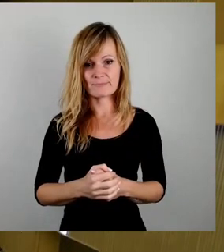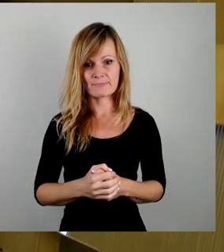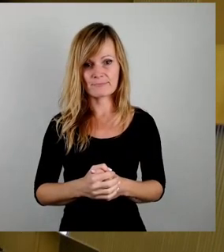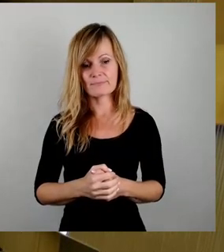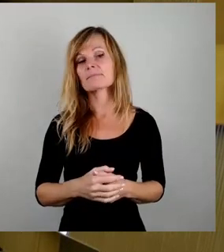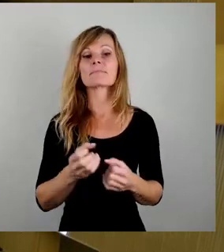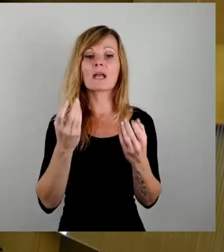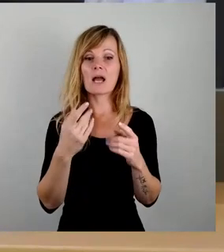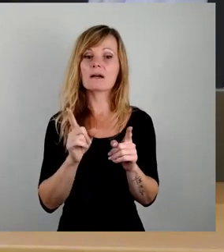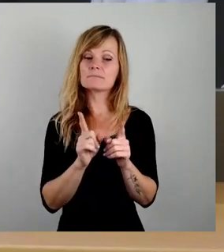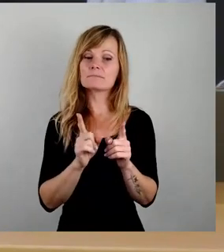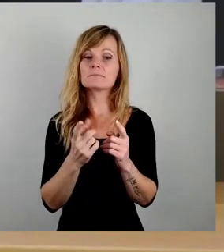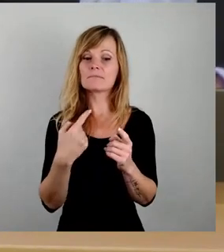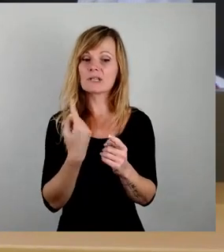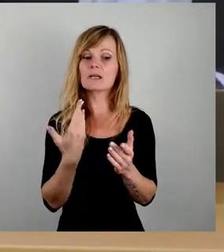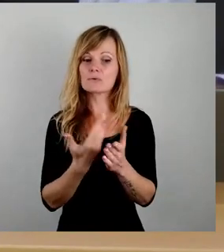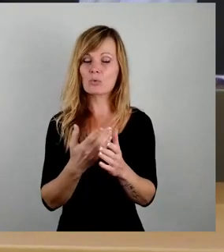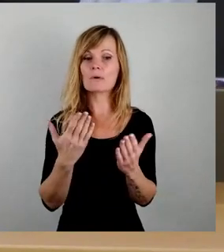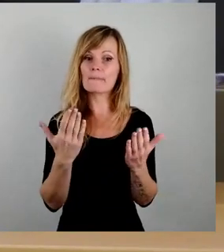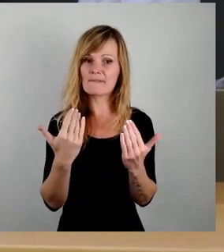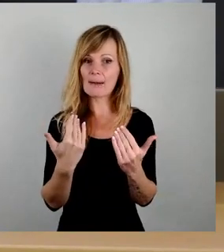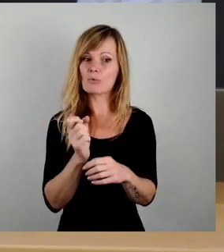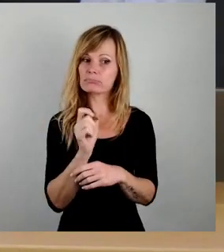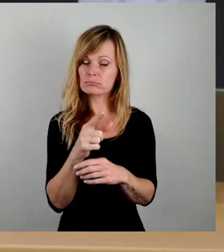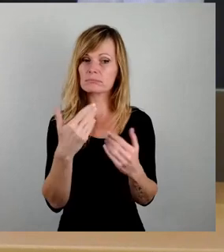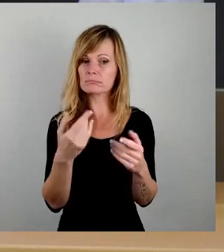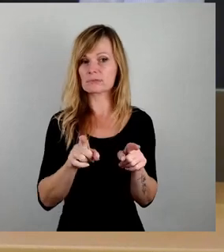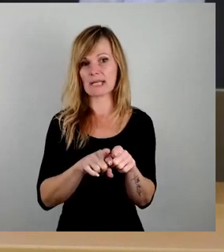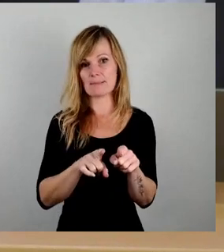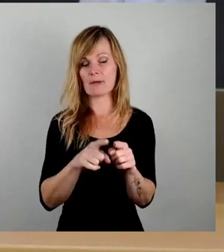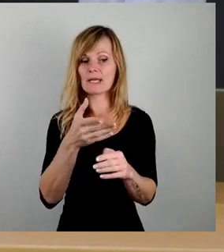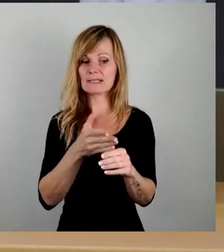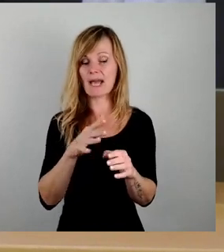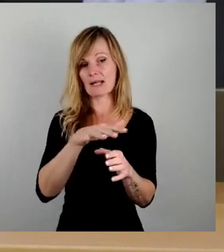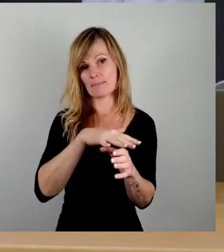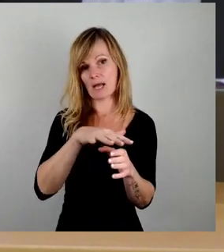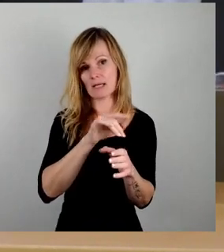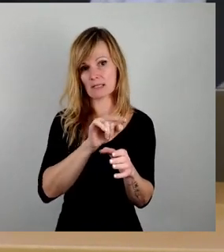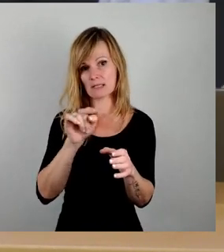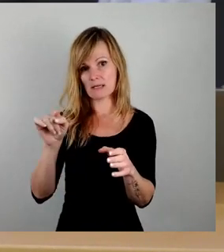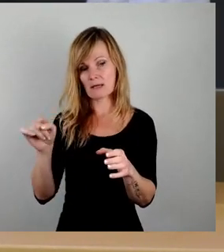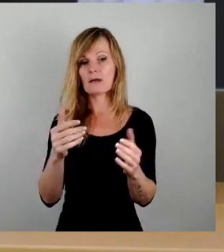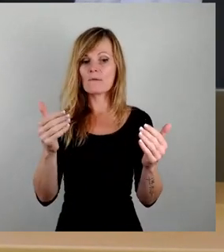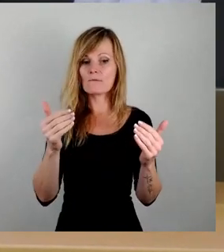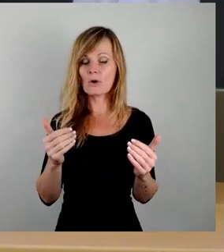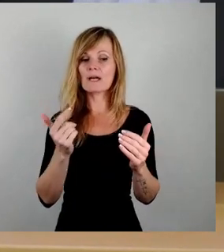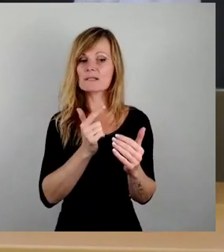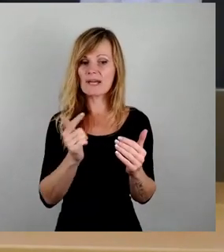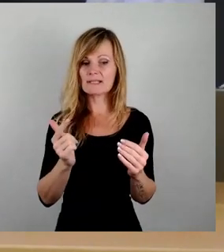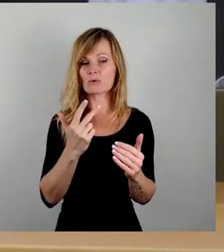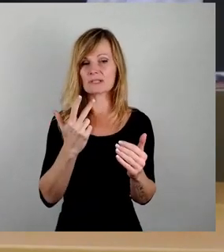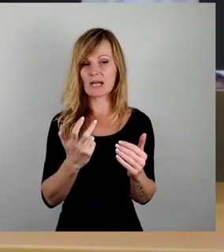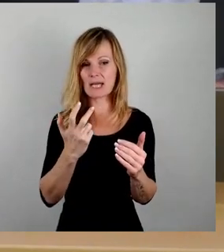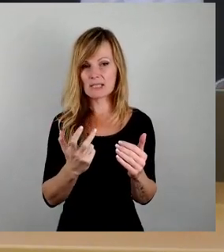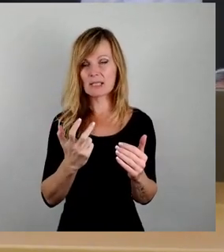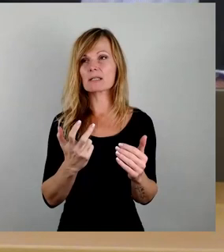sein, so wie wir uns auch beworben haben, dass wir Teilbereiche natürlich auch vorher in 2030